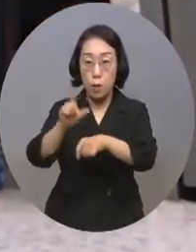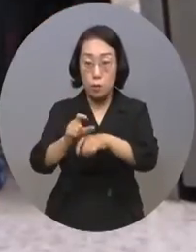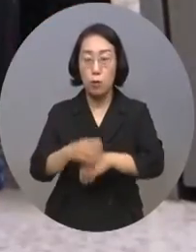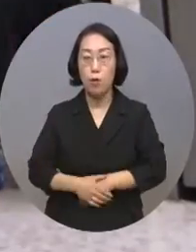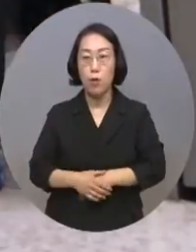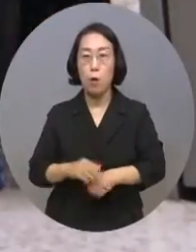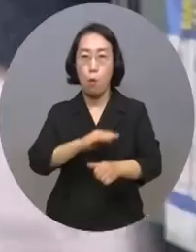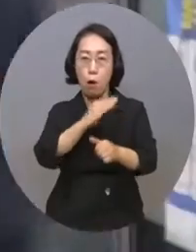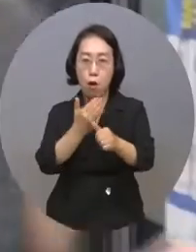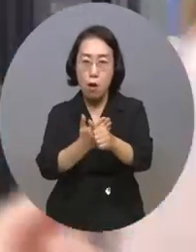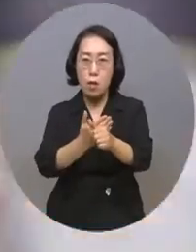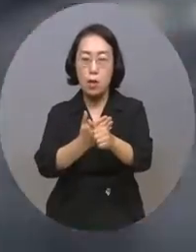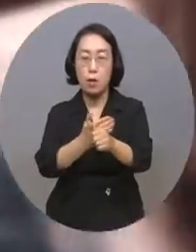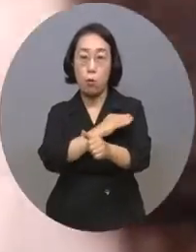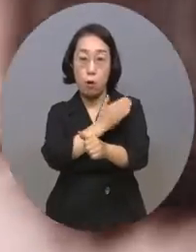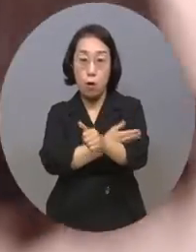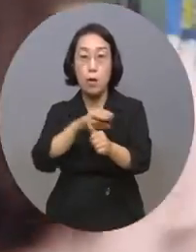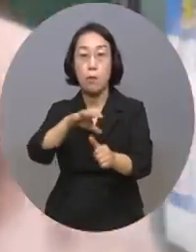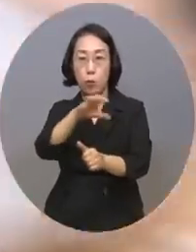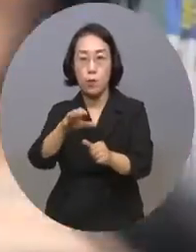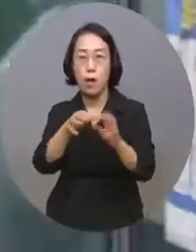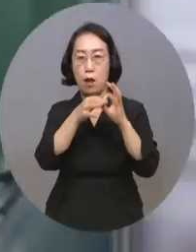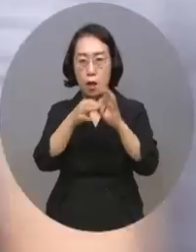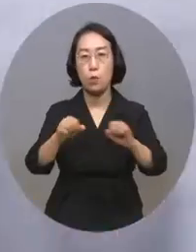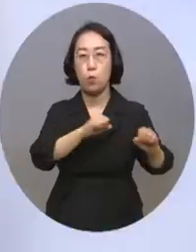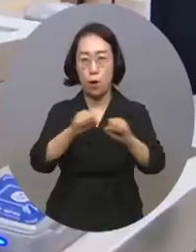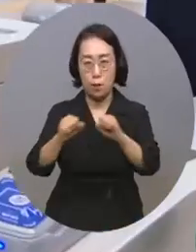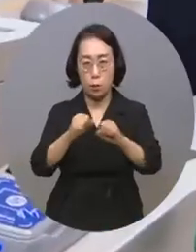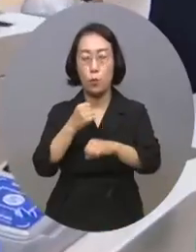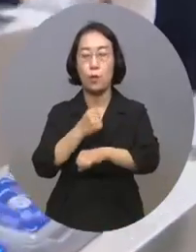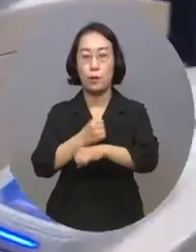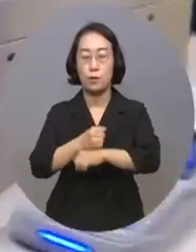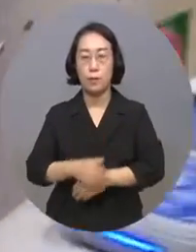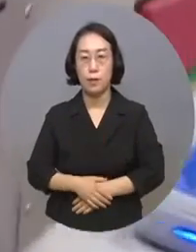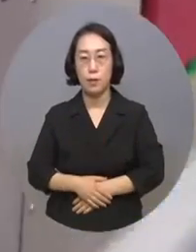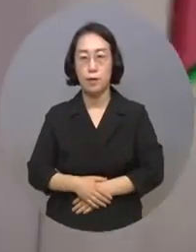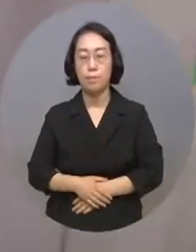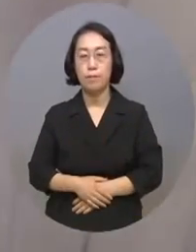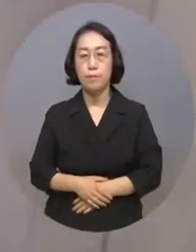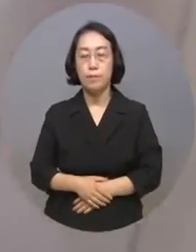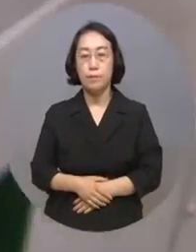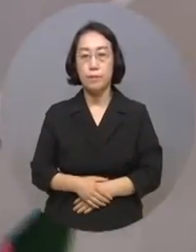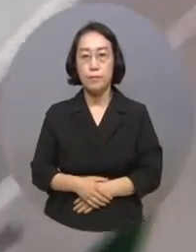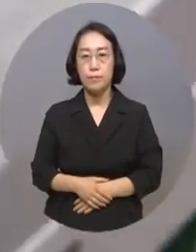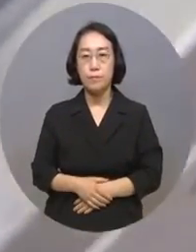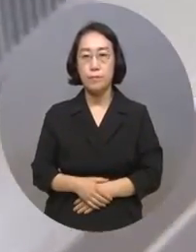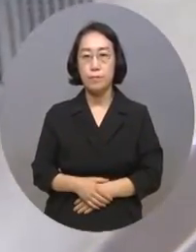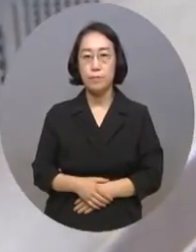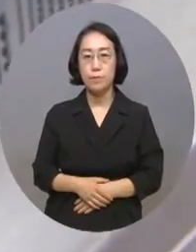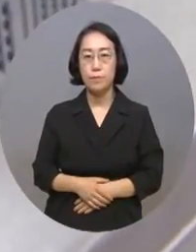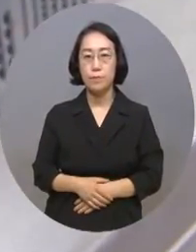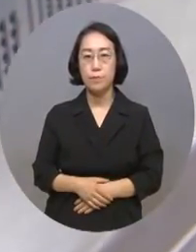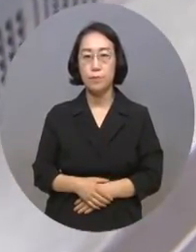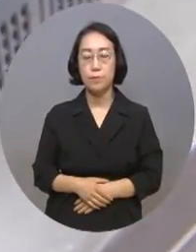장애인 권리 보장을 위한 움직임을 지속할 예정입니다. 복지TV 뉴스 박순용입니다.